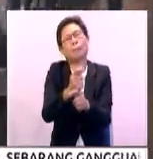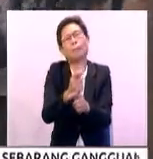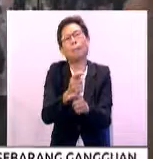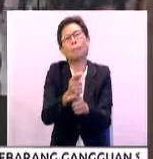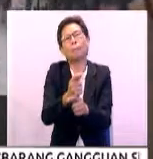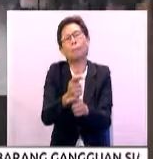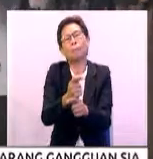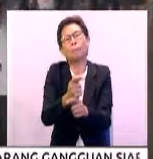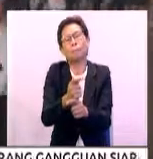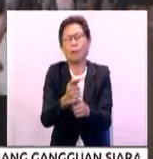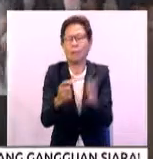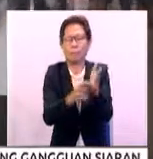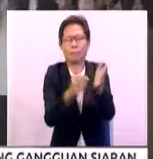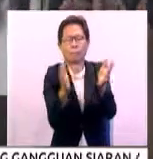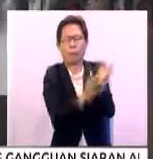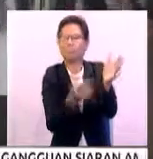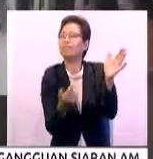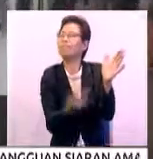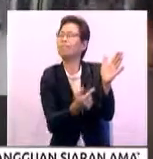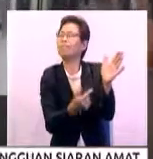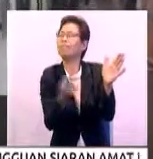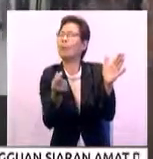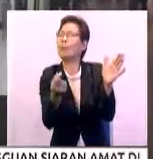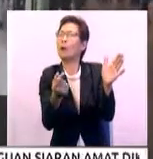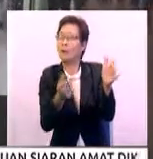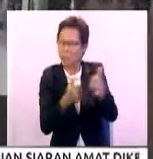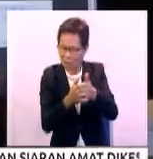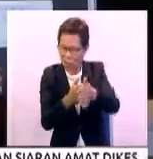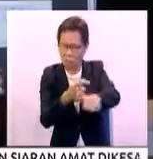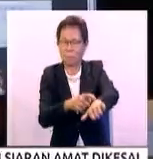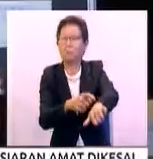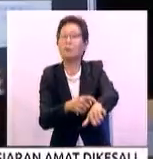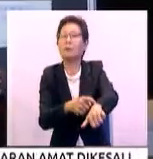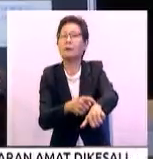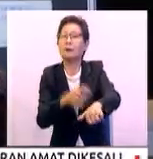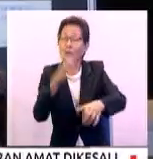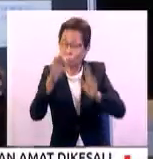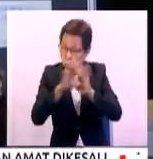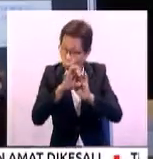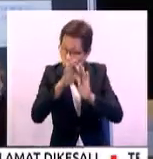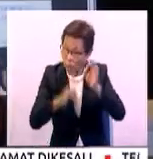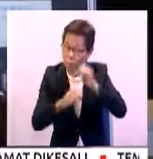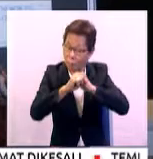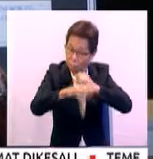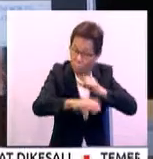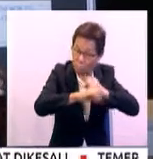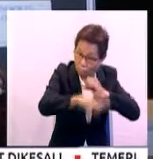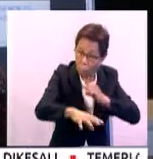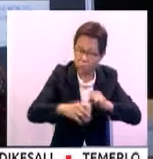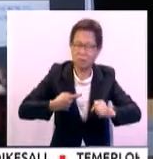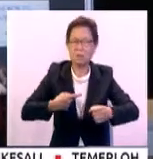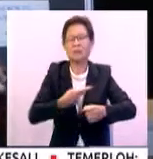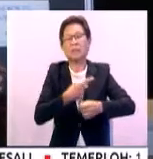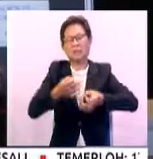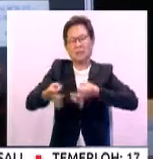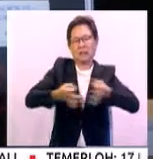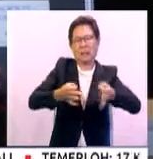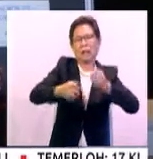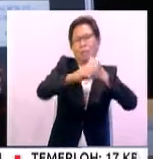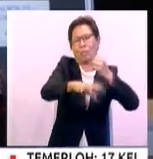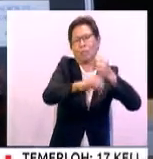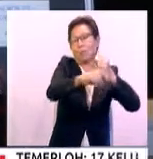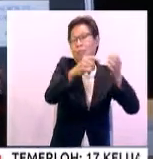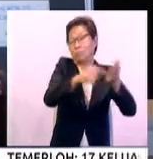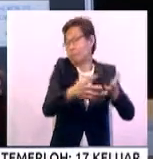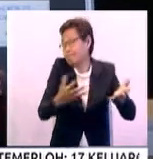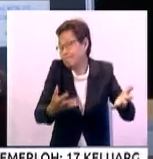tertentu tertera di situ, dan ikut masa ialah kalau kita ada promosi pun kita terangkan apa promosi itu, dari